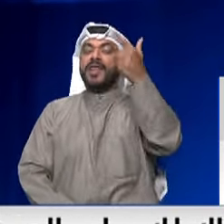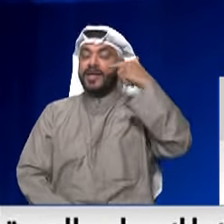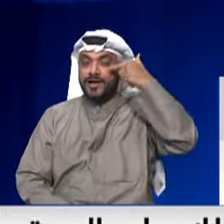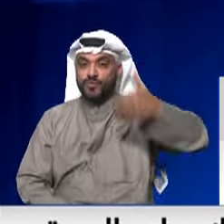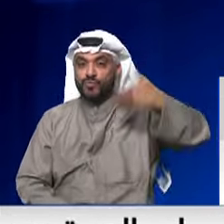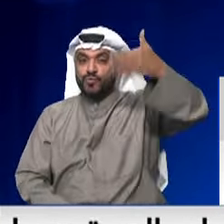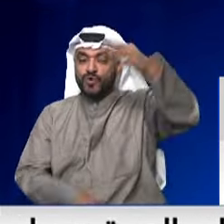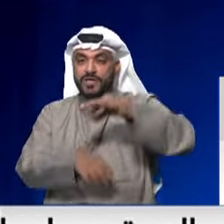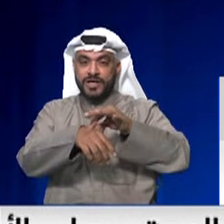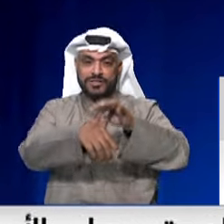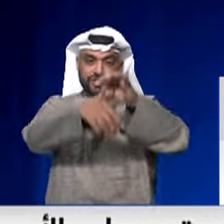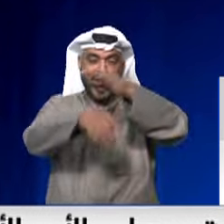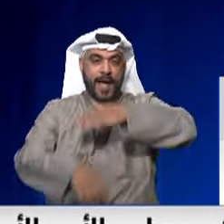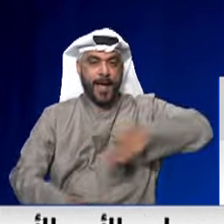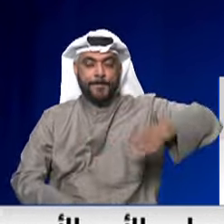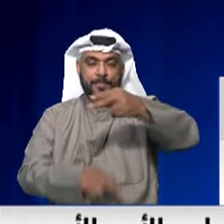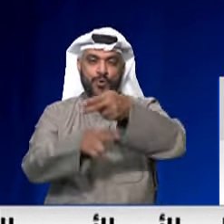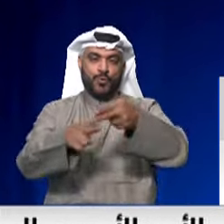وأماني مواطنيه.